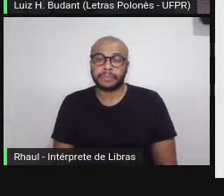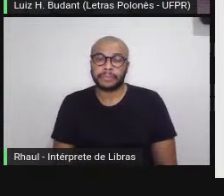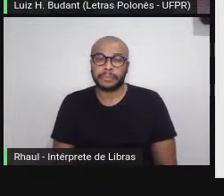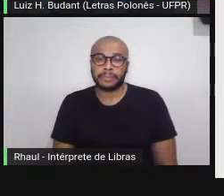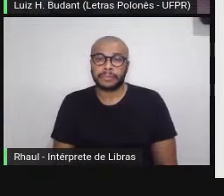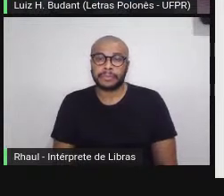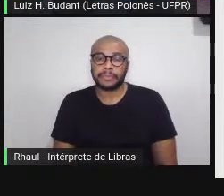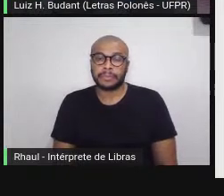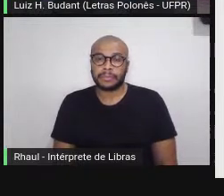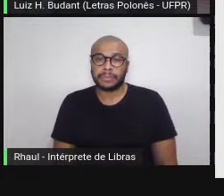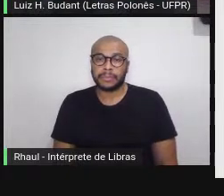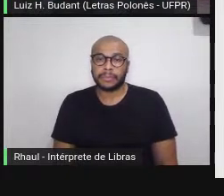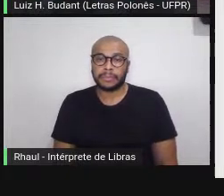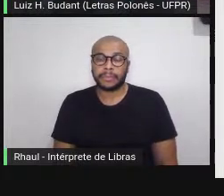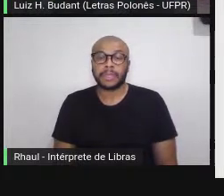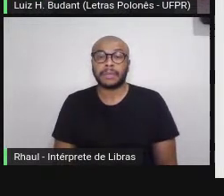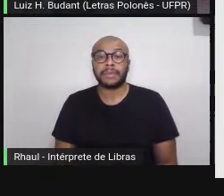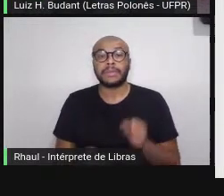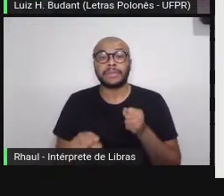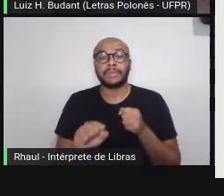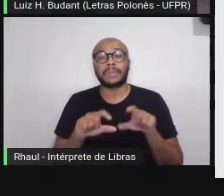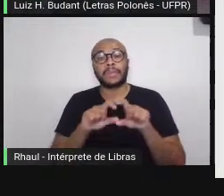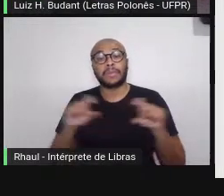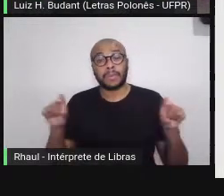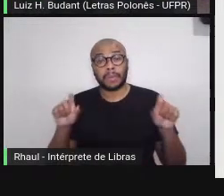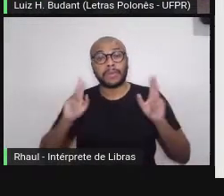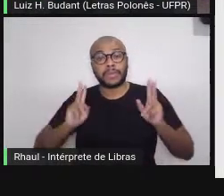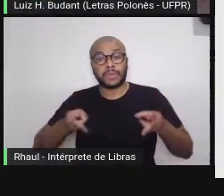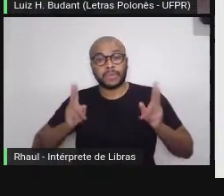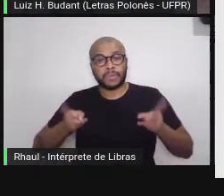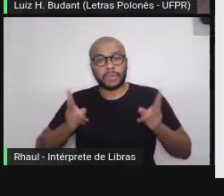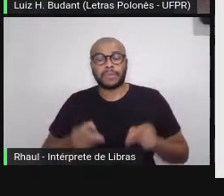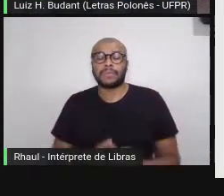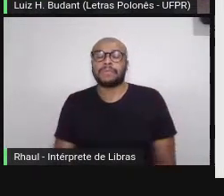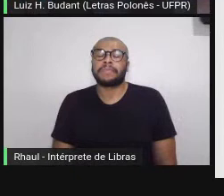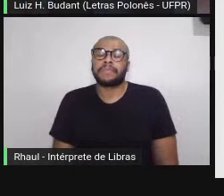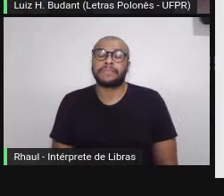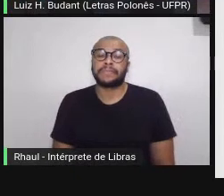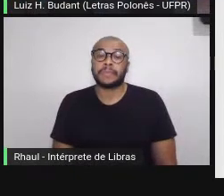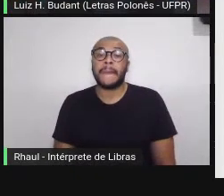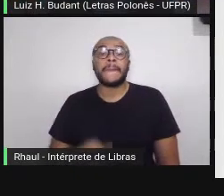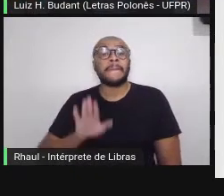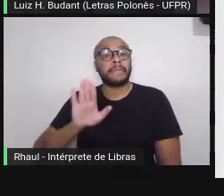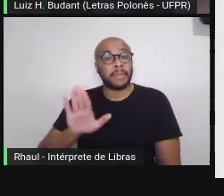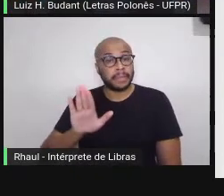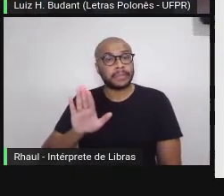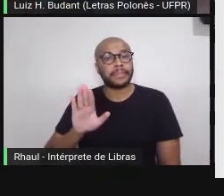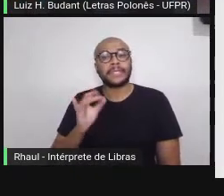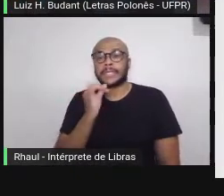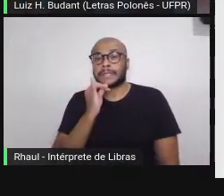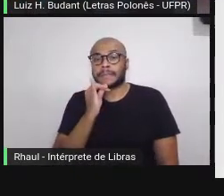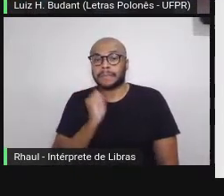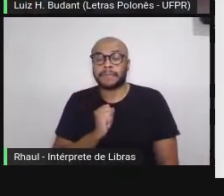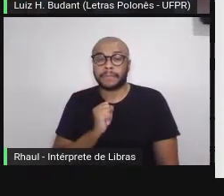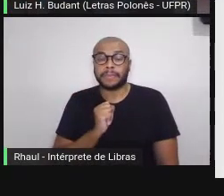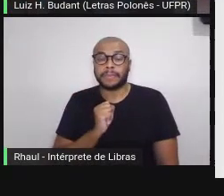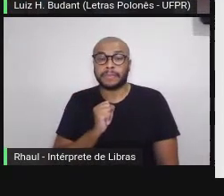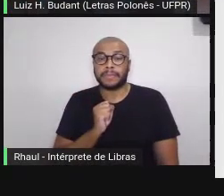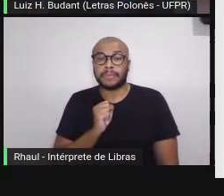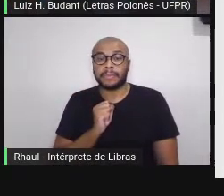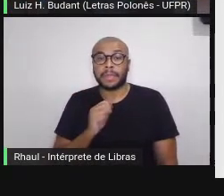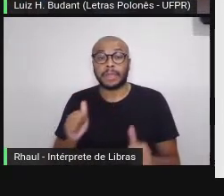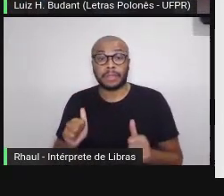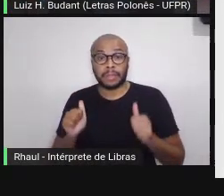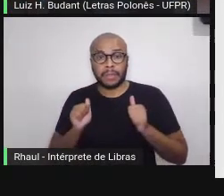Izie Nowak, quer dizer, sobrenome Nowak vai se manter sempre o mesmo. E quando, de modo análogo, quando nós temos o sobrenome